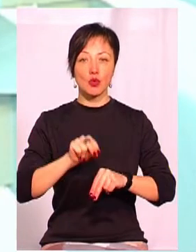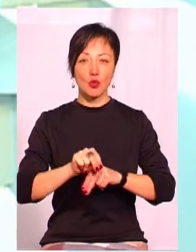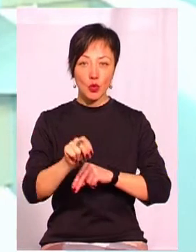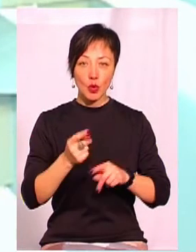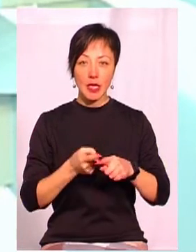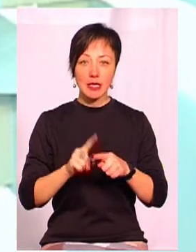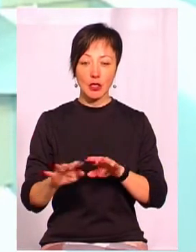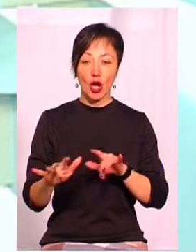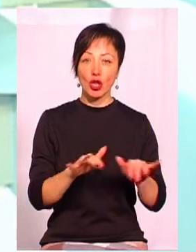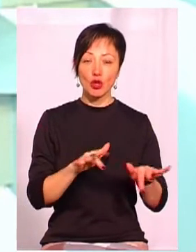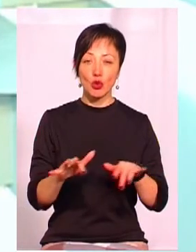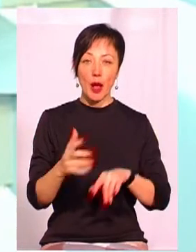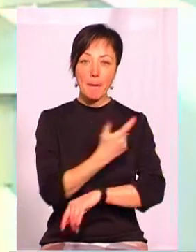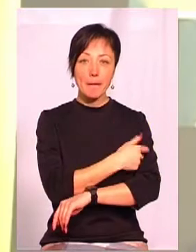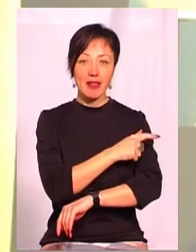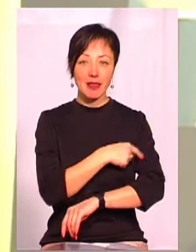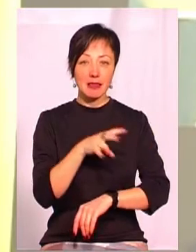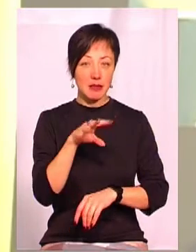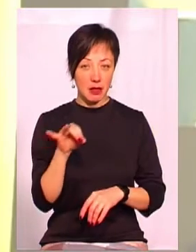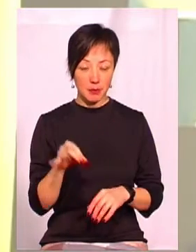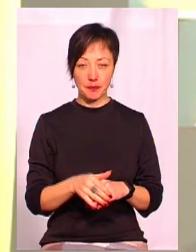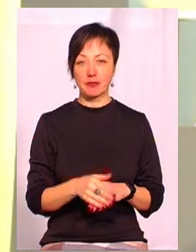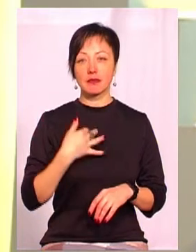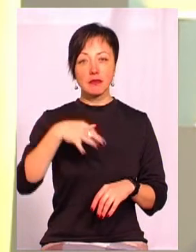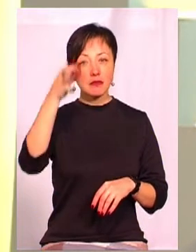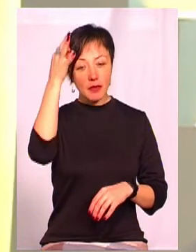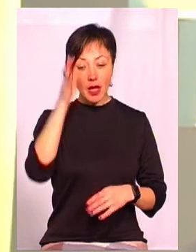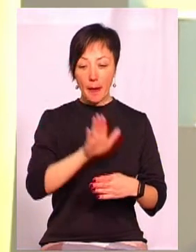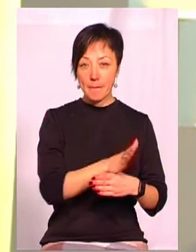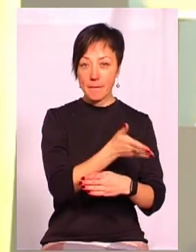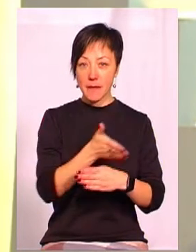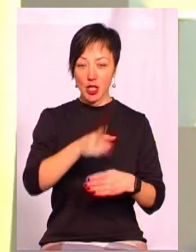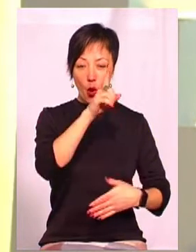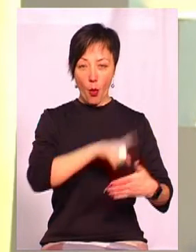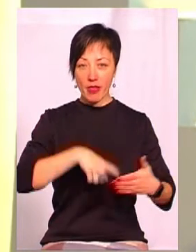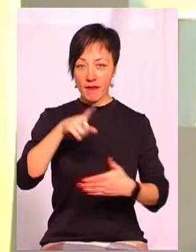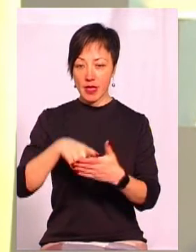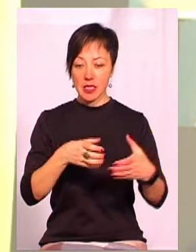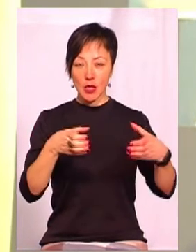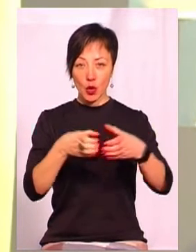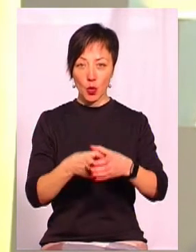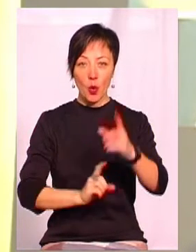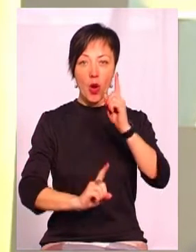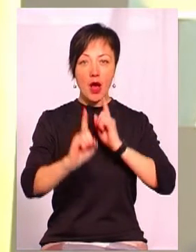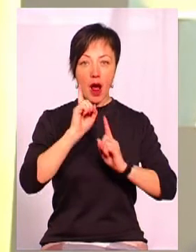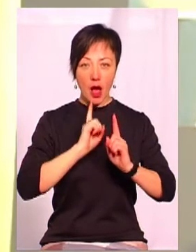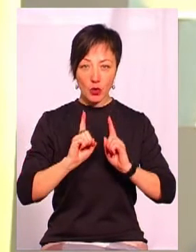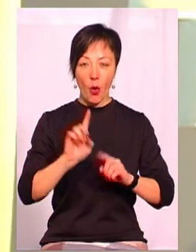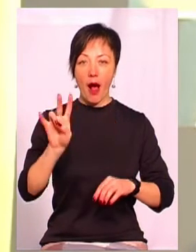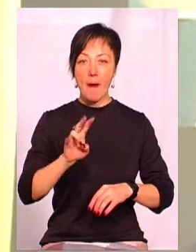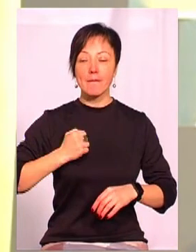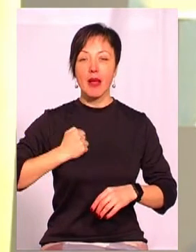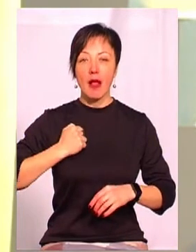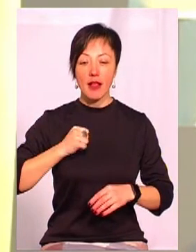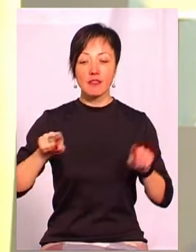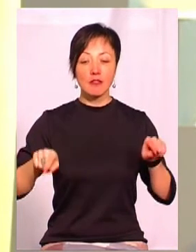тактичної медицини. От, як я вже згадувала, міжконфесійну раду капеланів створили у Хмельницькому. Вона перша така,